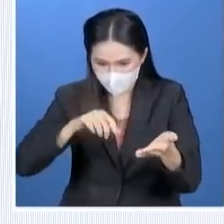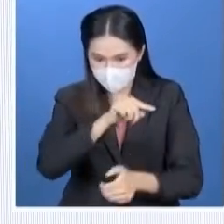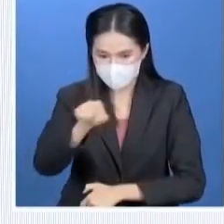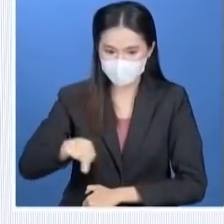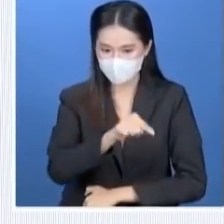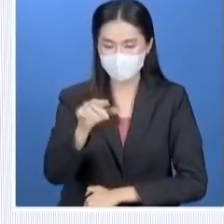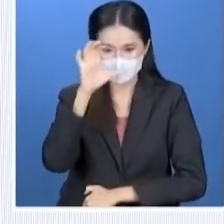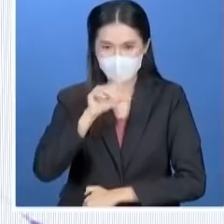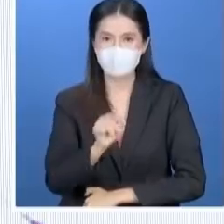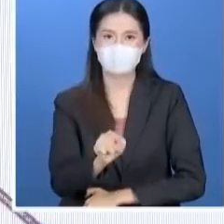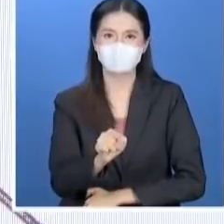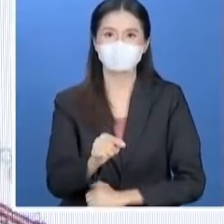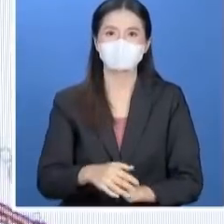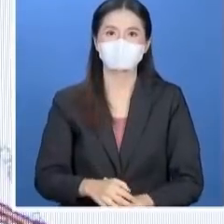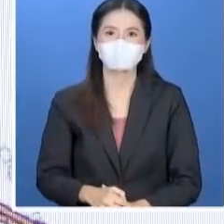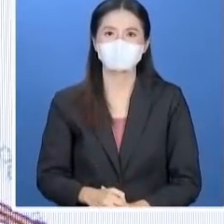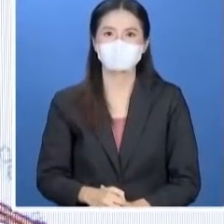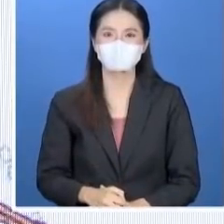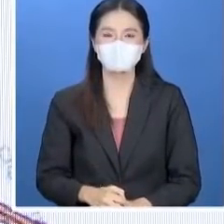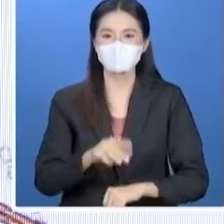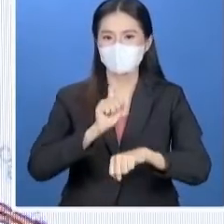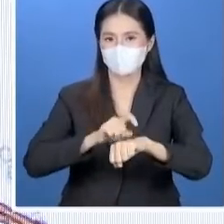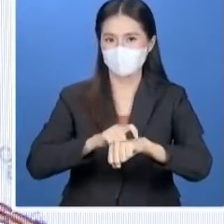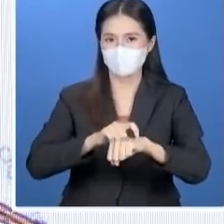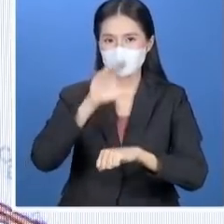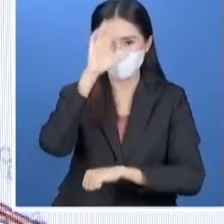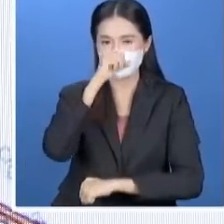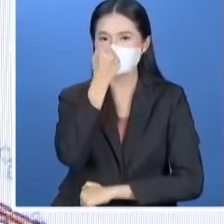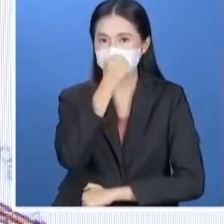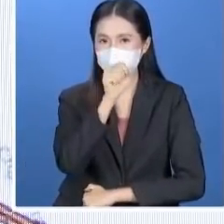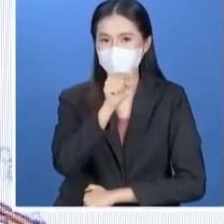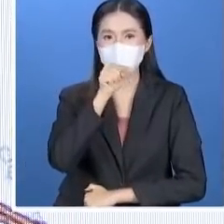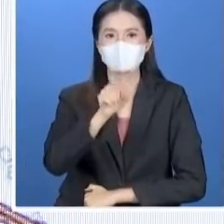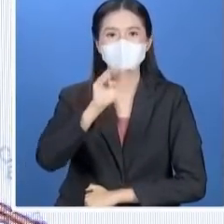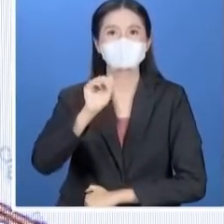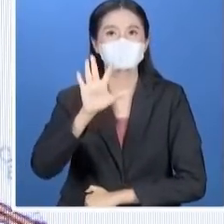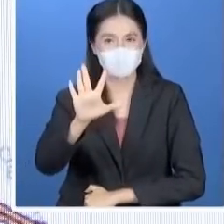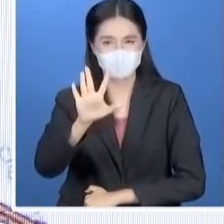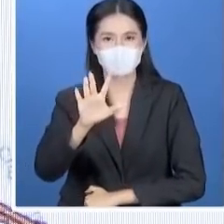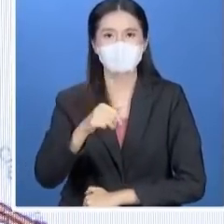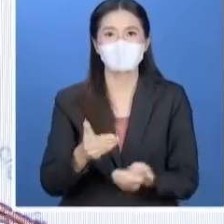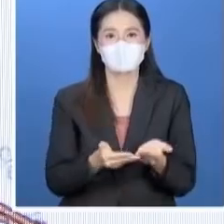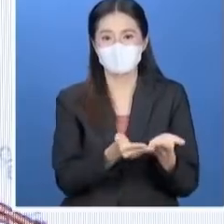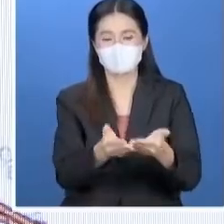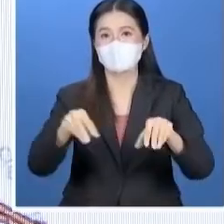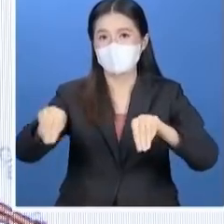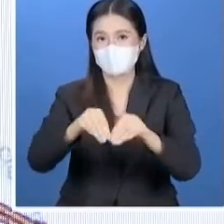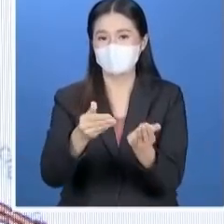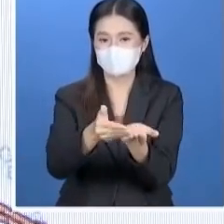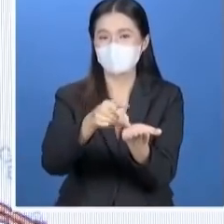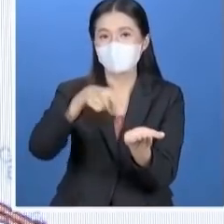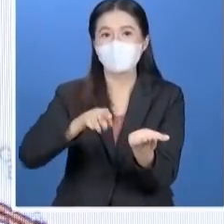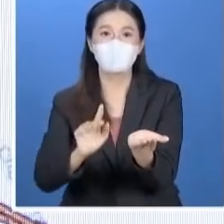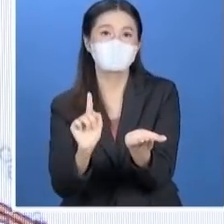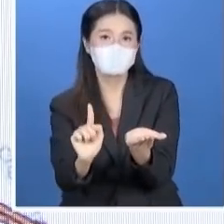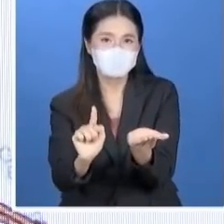ริเวณนี้เป็นจำนวนมากจากนั้นเวลา 23:45 นเรือได้ขับมาใกล้กับท่าเรือพิบูลสง